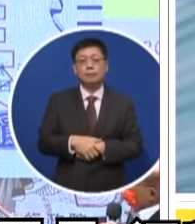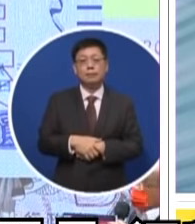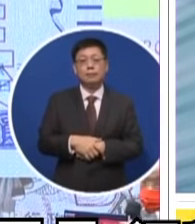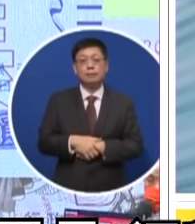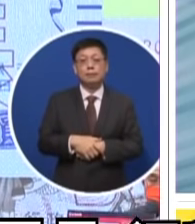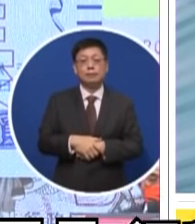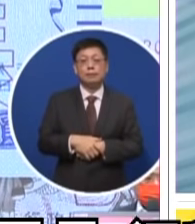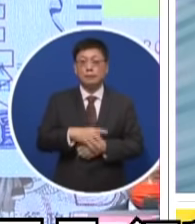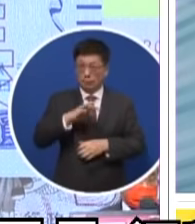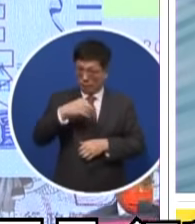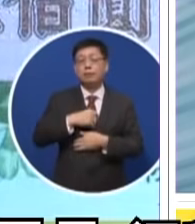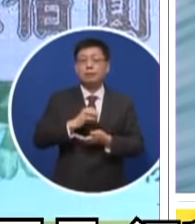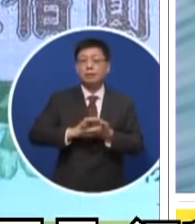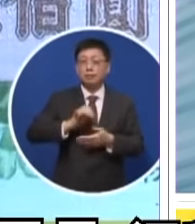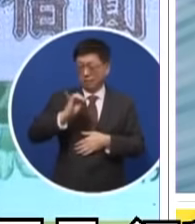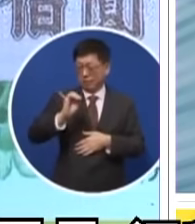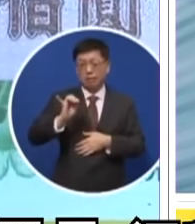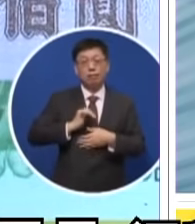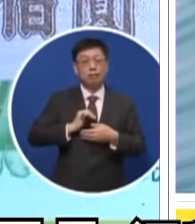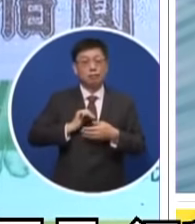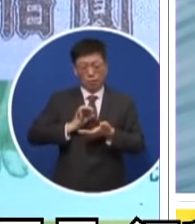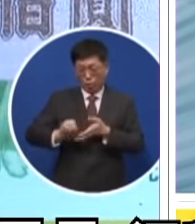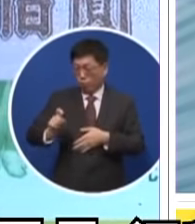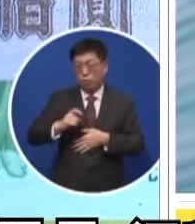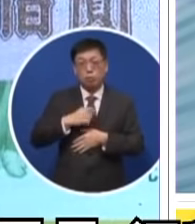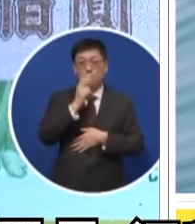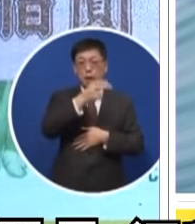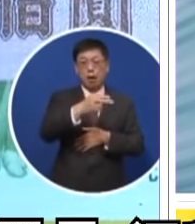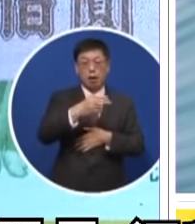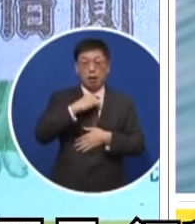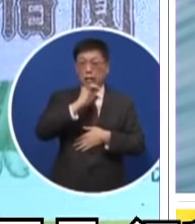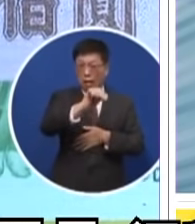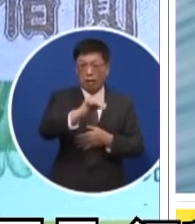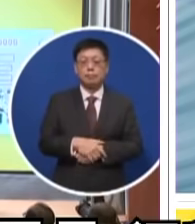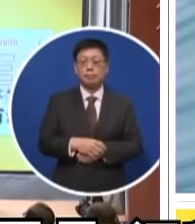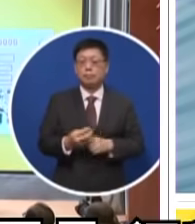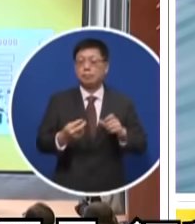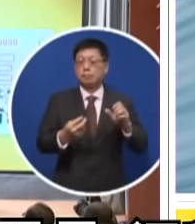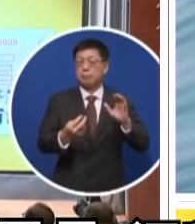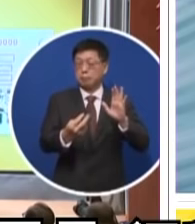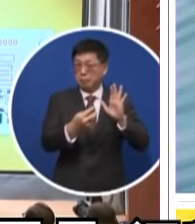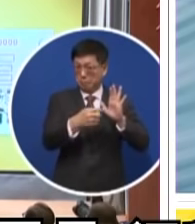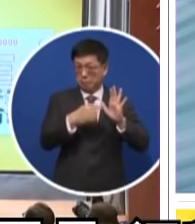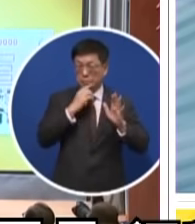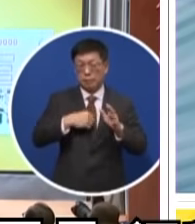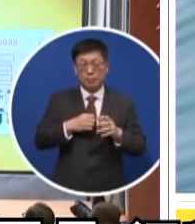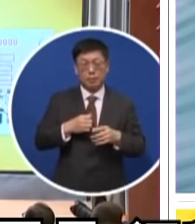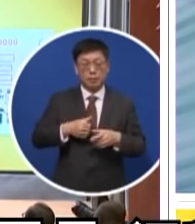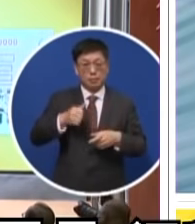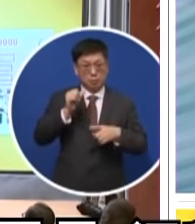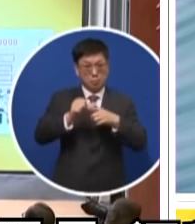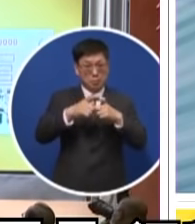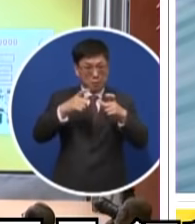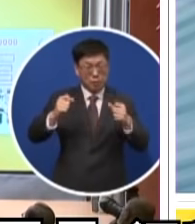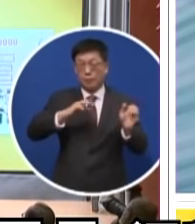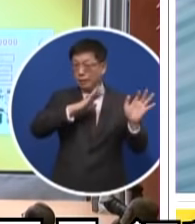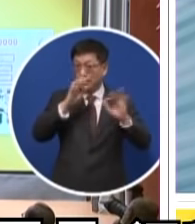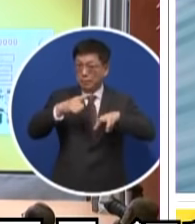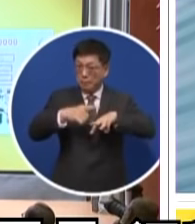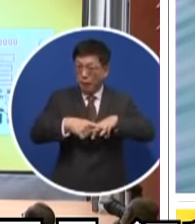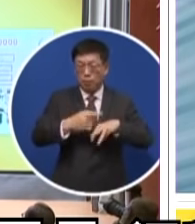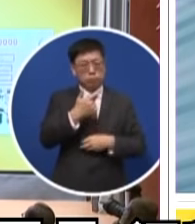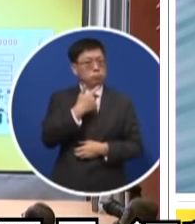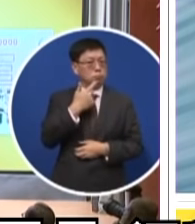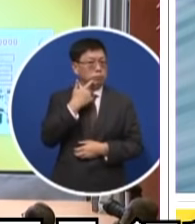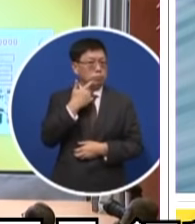作每个长者拢在看新闻，还是讲大家拢手机拢一直背吗？没有呢，可是伊拢简洁，拢是拢感觉讲，哎、欸，